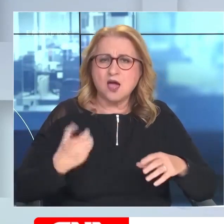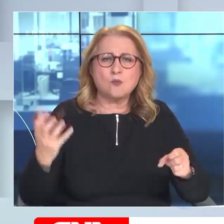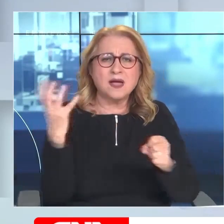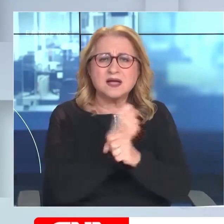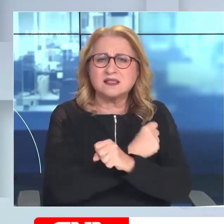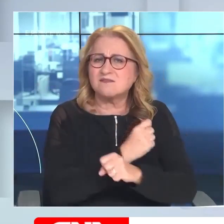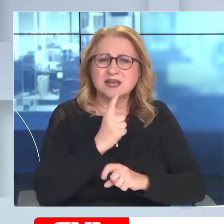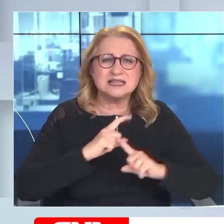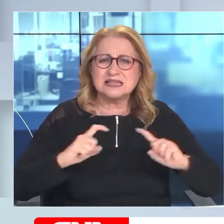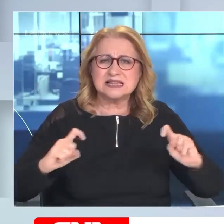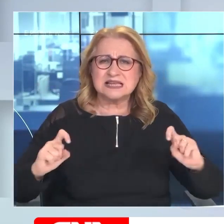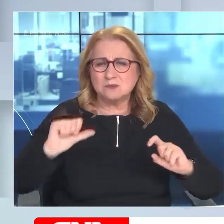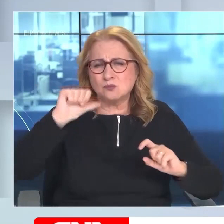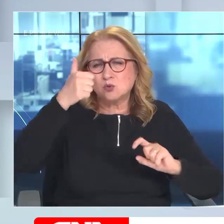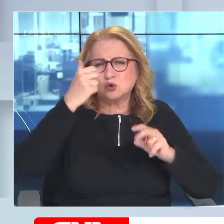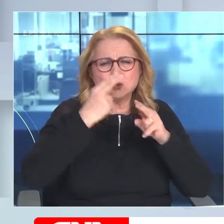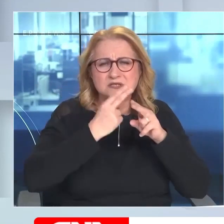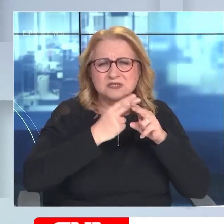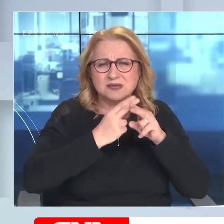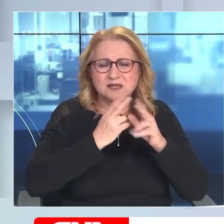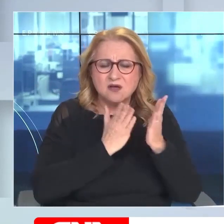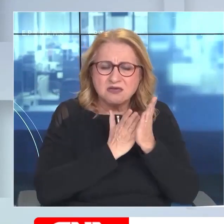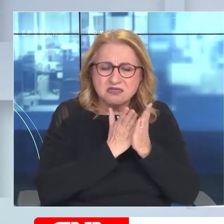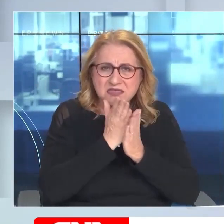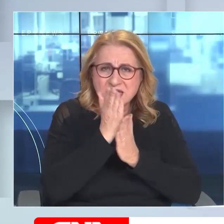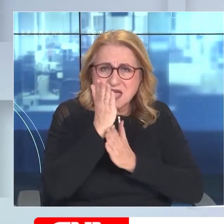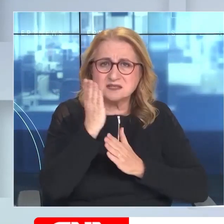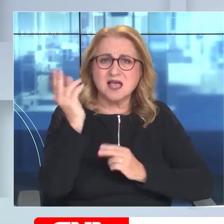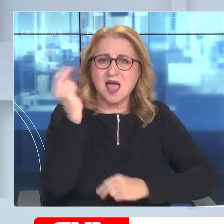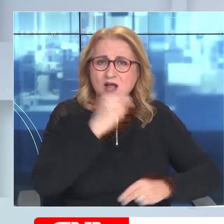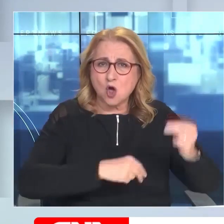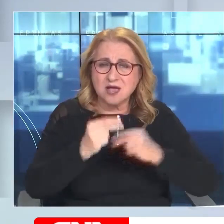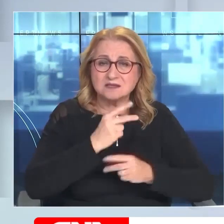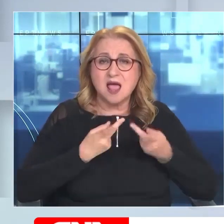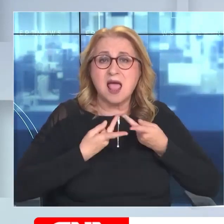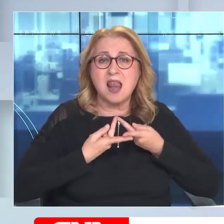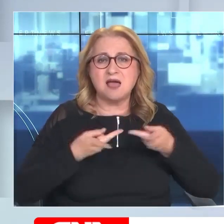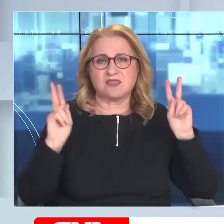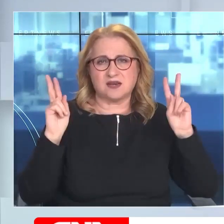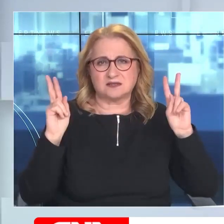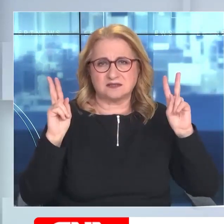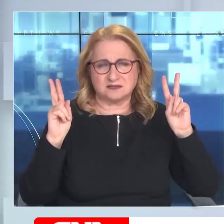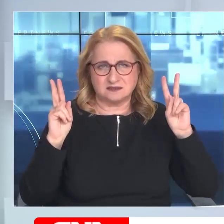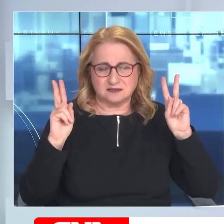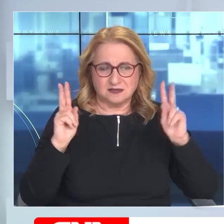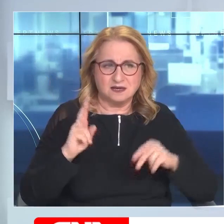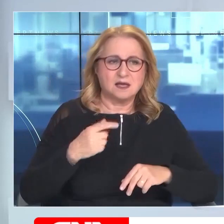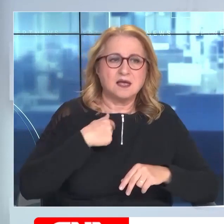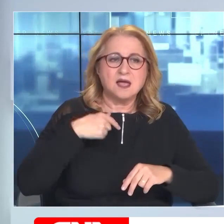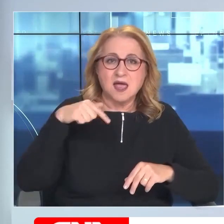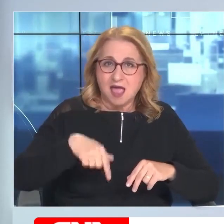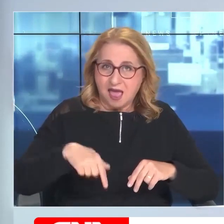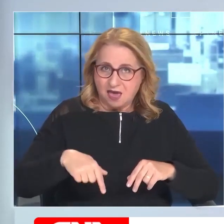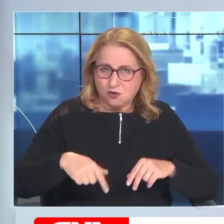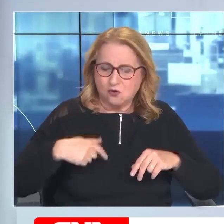εκλογές. Προσωπικά είχα την ευκαιρία να επαναλάβω κάτι το οποίο έχω πει πολλές φορές και εδώ στο Υπουργικό Συμβούλιο. Δεν συγκυβερνούμε